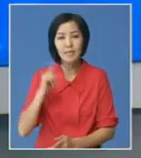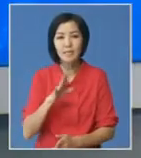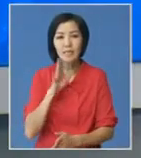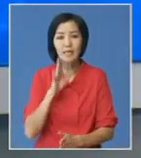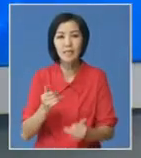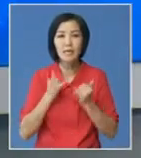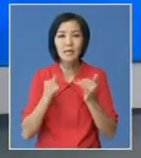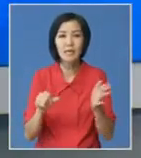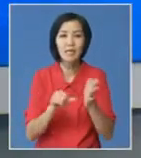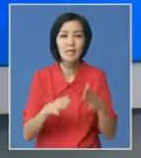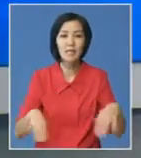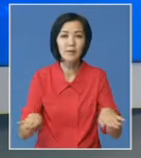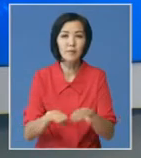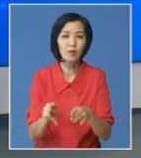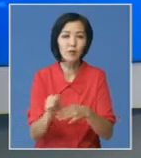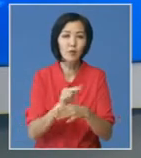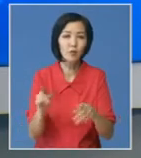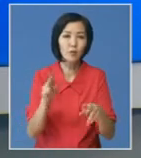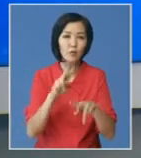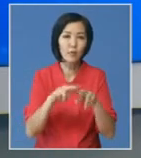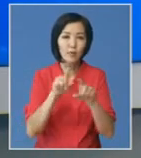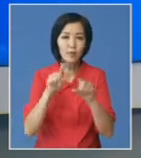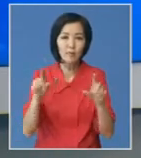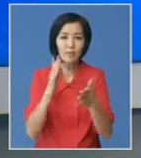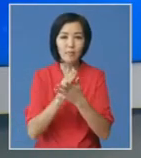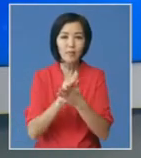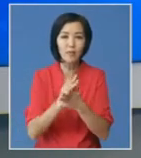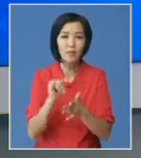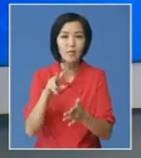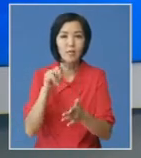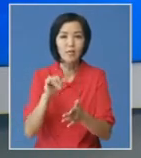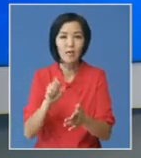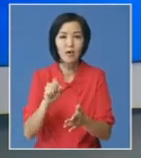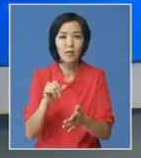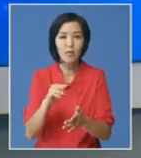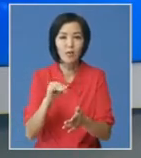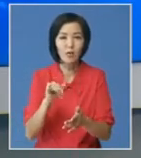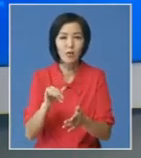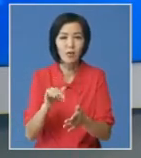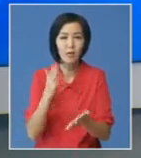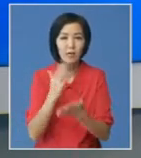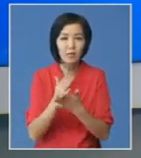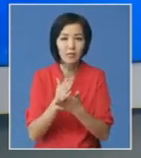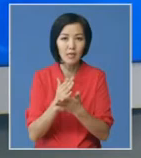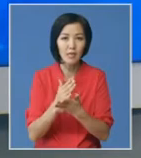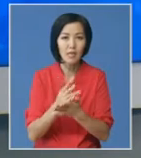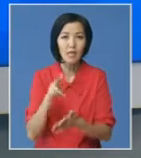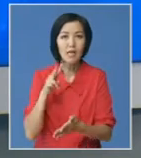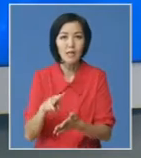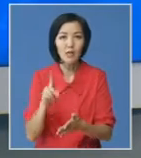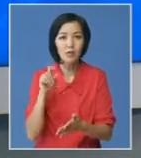Елімізде әйелдерге арналған 6 бірдей түзету мекемесі бар. Солардың бірі Іле ауданы Жауғашты кентінде орналасқан.